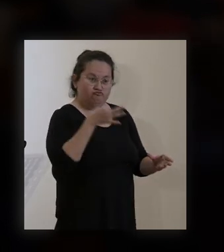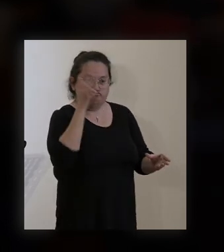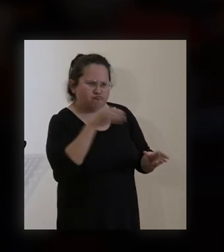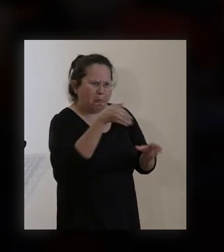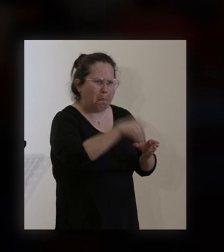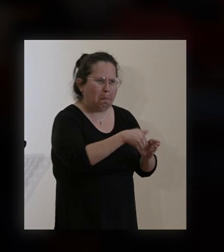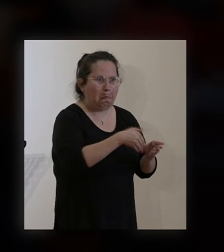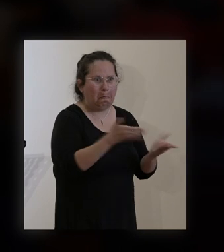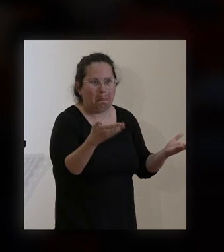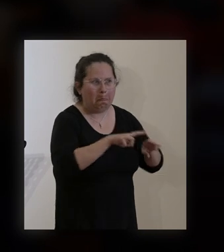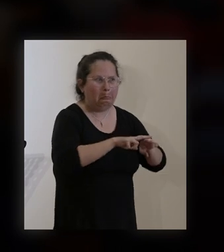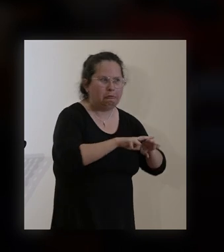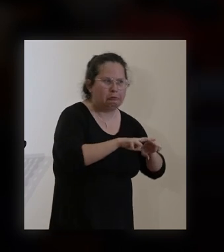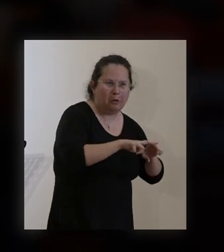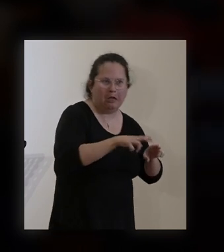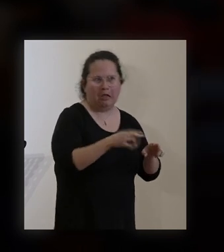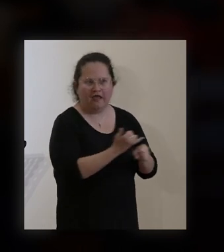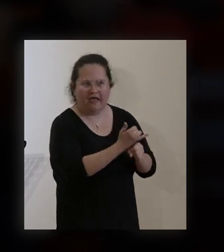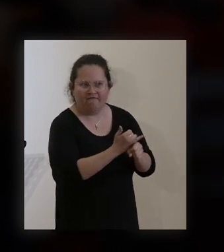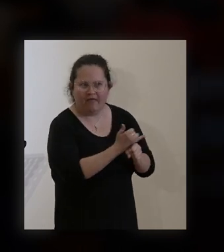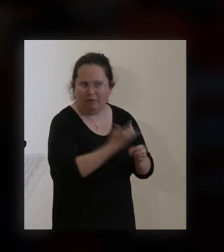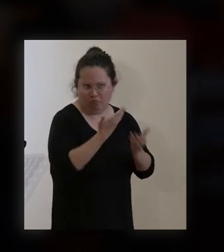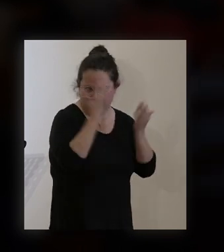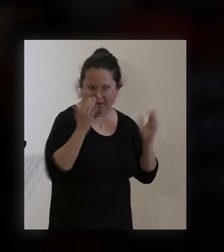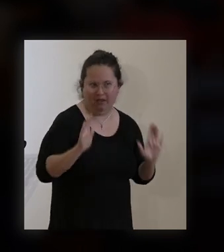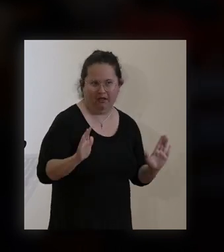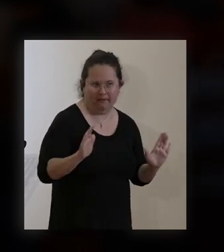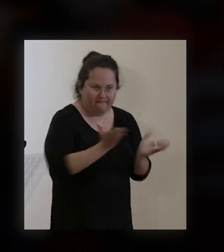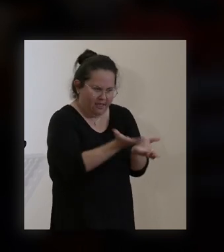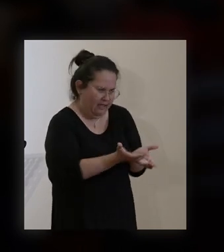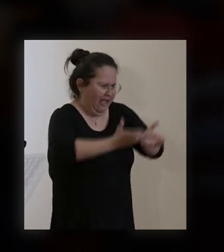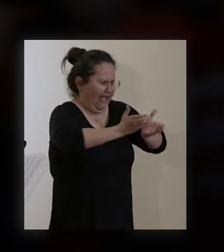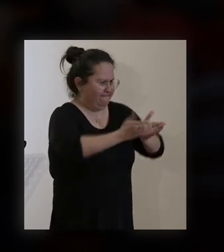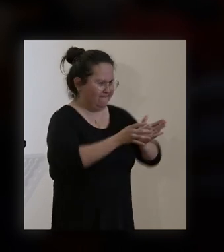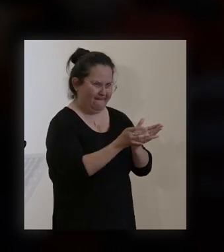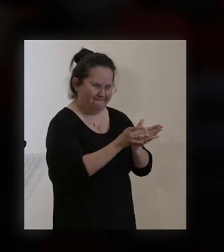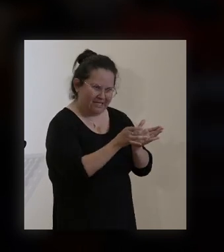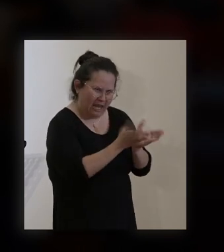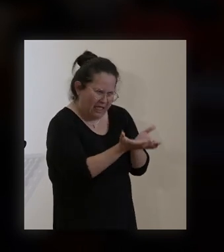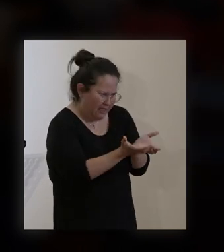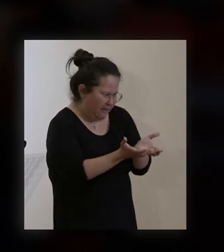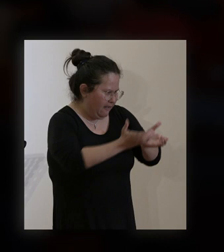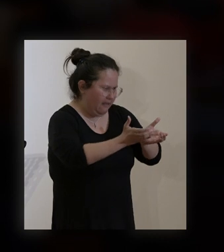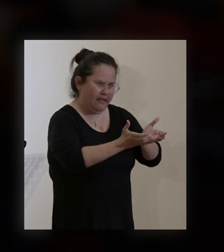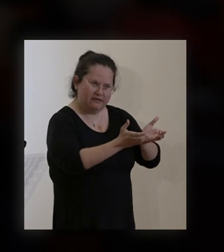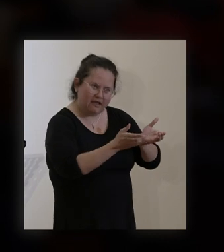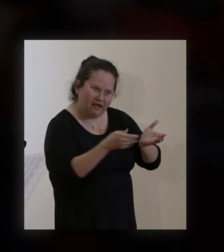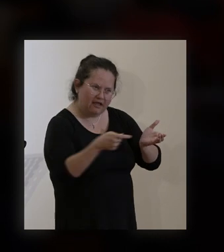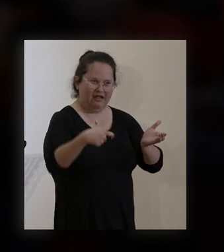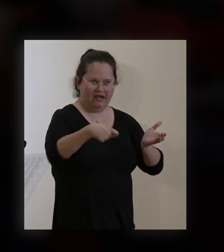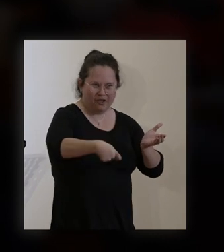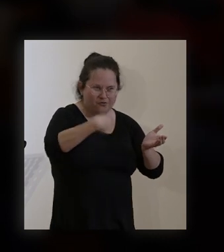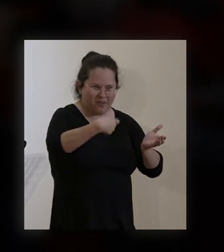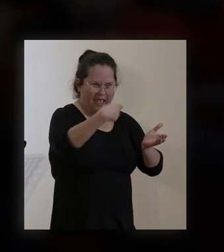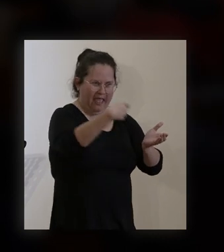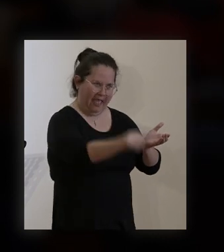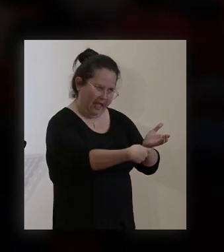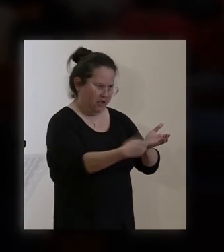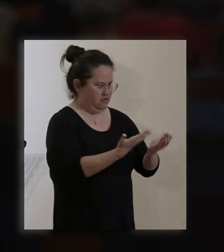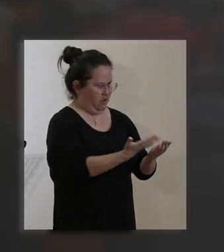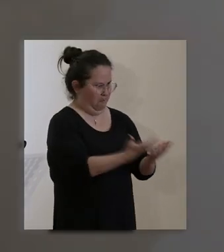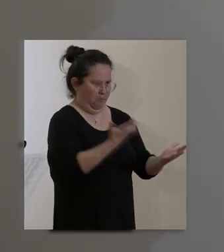café, nous ignorons véritablement ce qu'il en est, mais dans une porcelaine qui, elle aussi, révèle, à côté de la cuillère en vermeil, sa